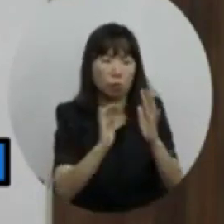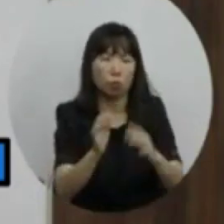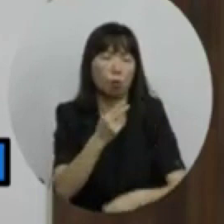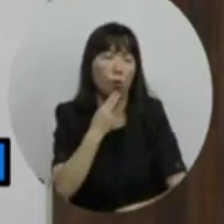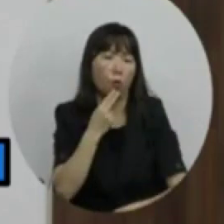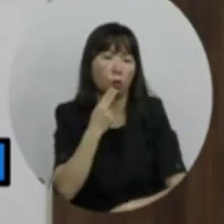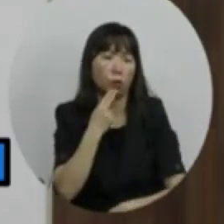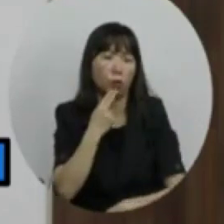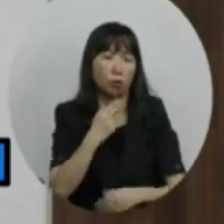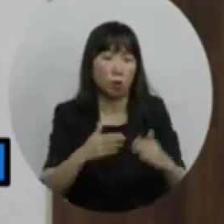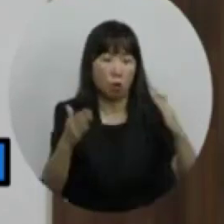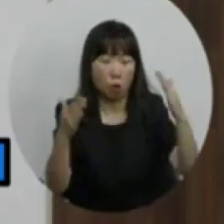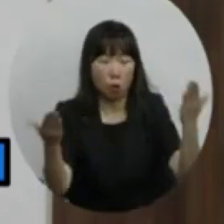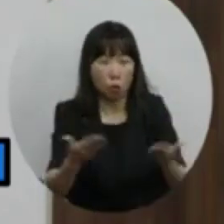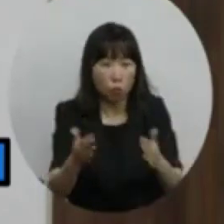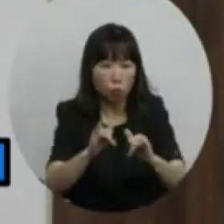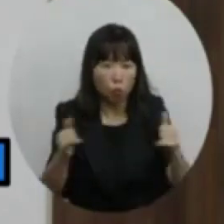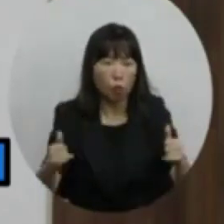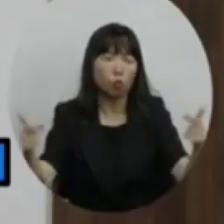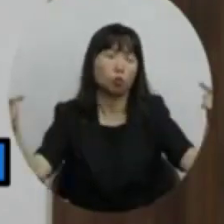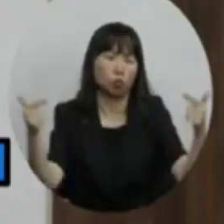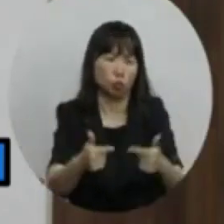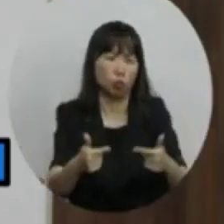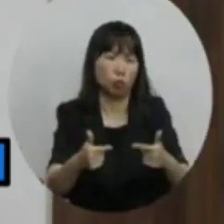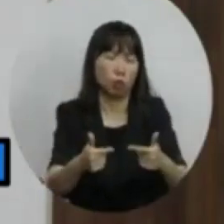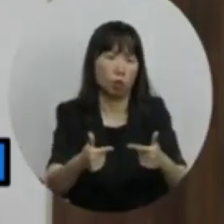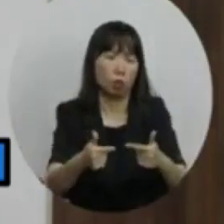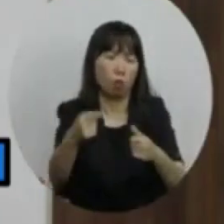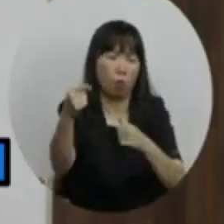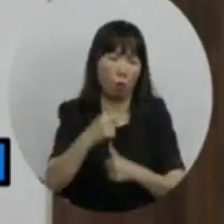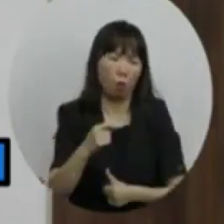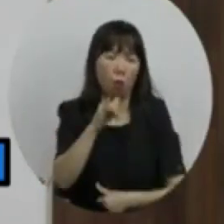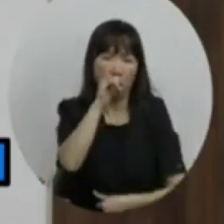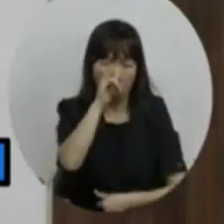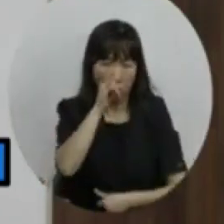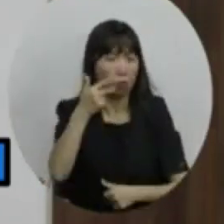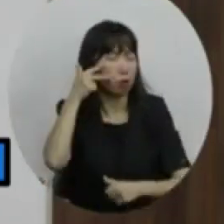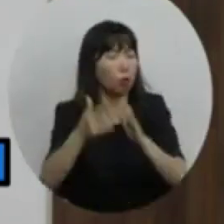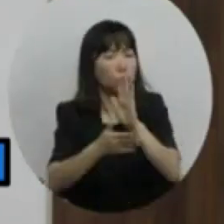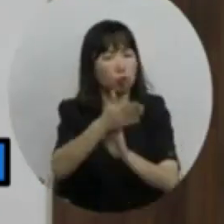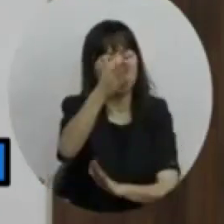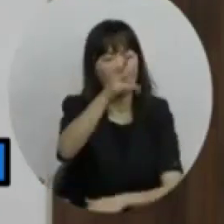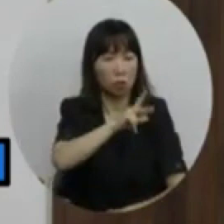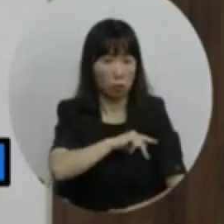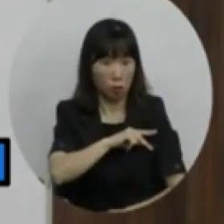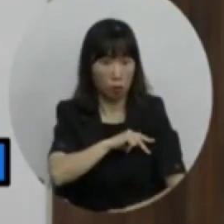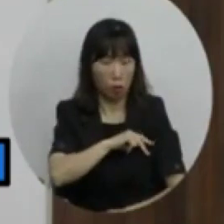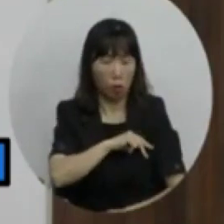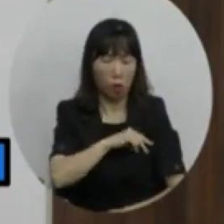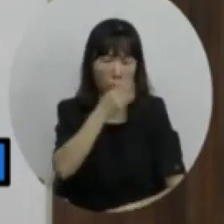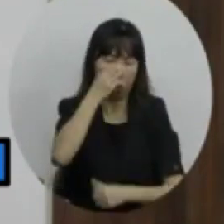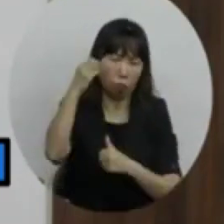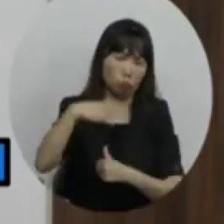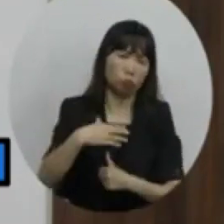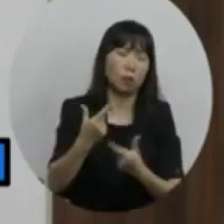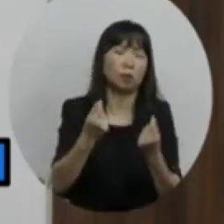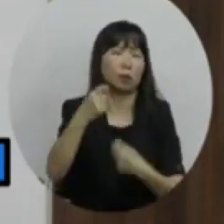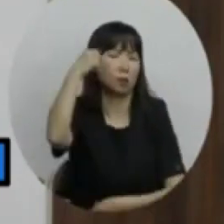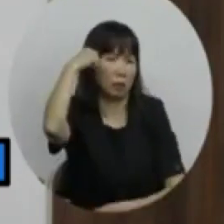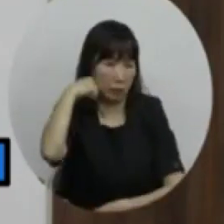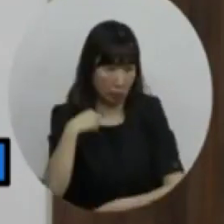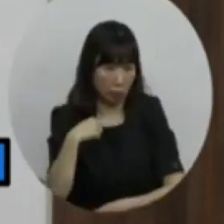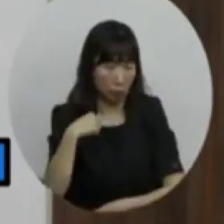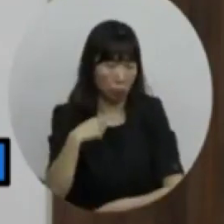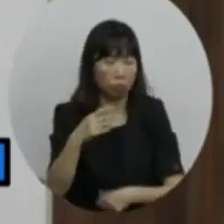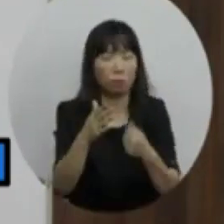일방적으로 정원 축소를 통보하는 것은 여주시의회 자체를 홀대는 것 이상의 해석이 나올 수 없기에